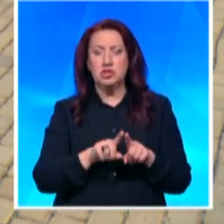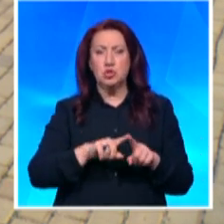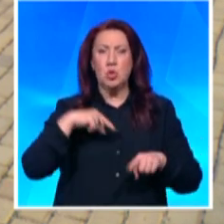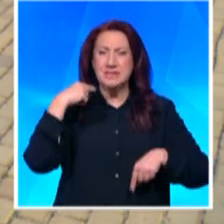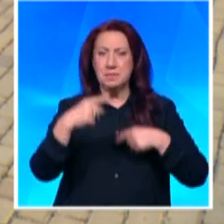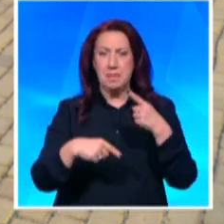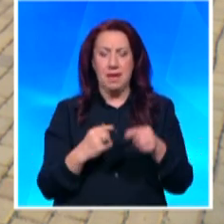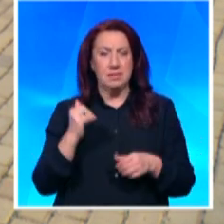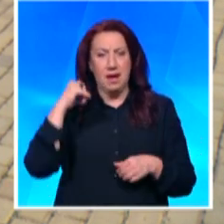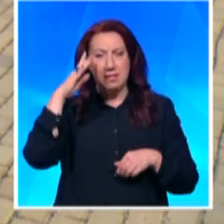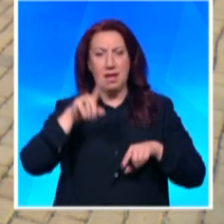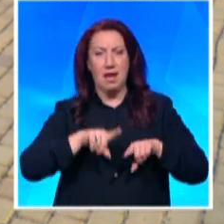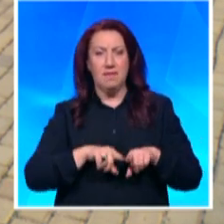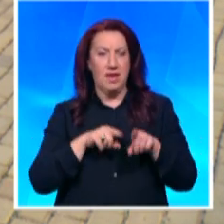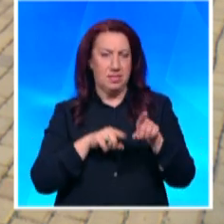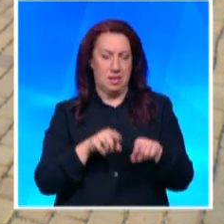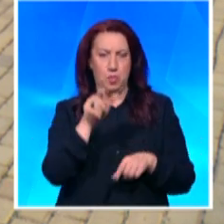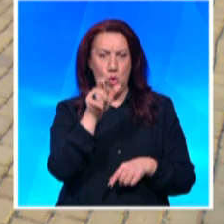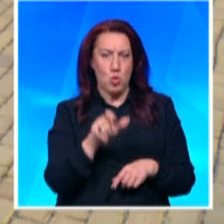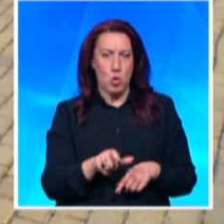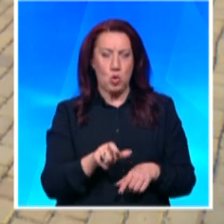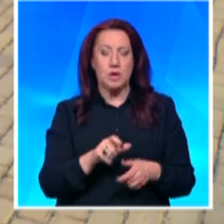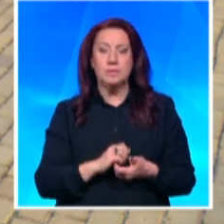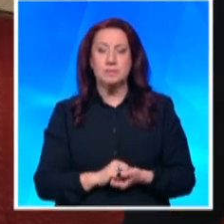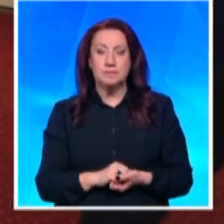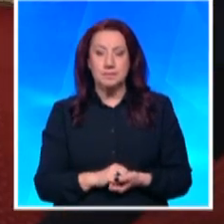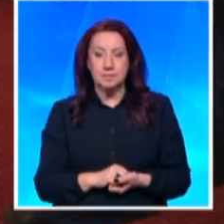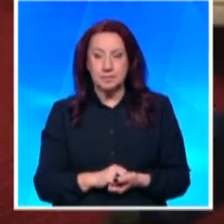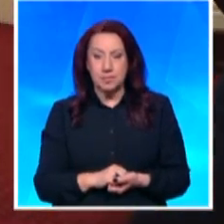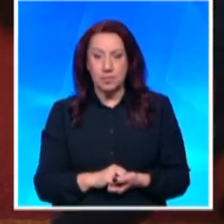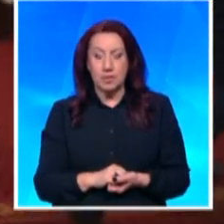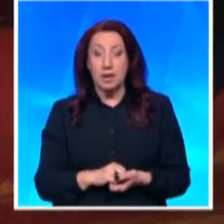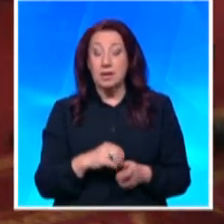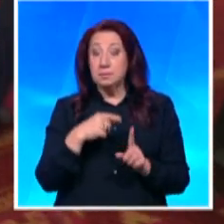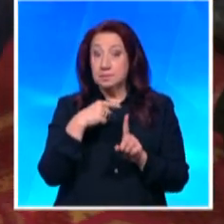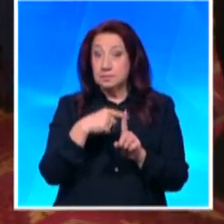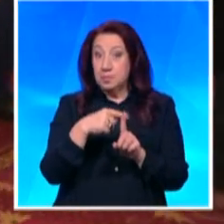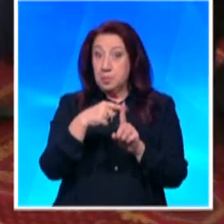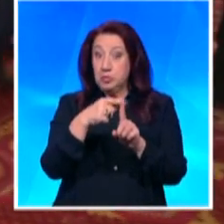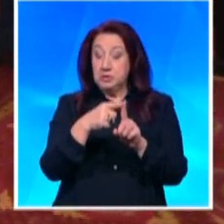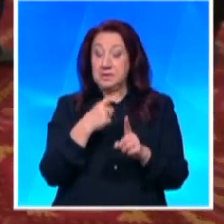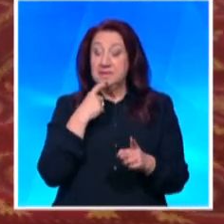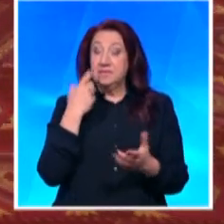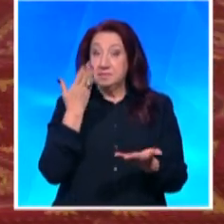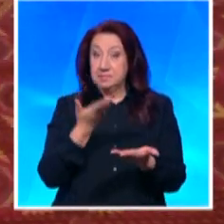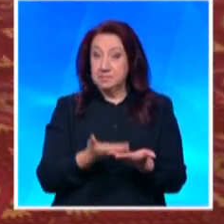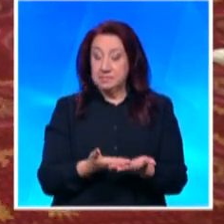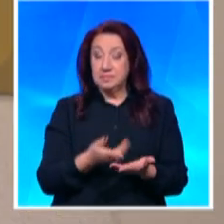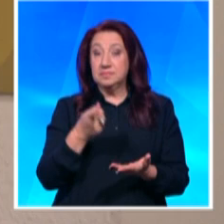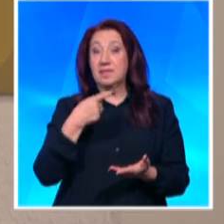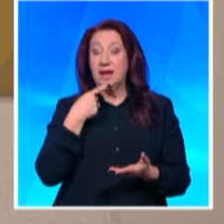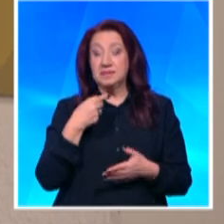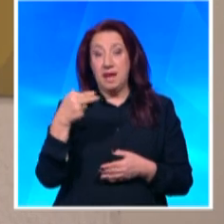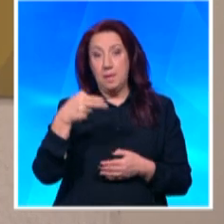политическите реакции в кулоарите на парламента, нека да видим сега. Позитивна заявка е определението, което от Продължаваме